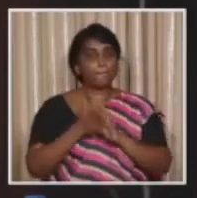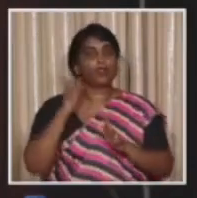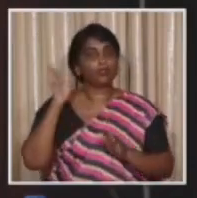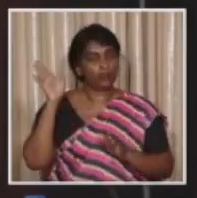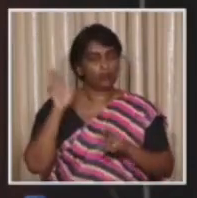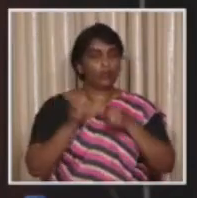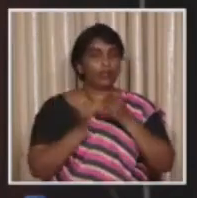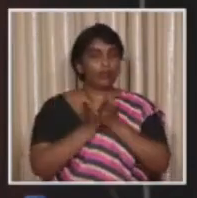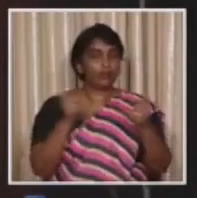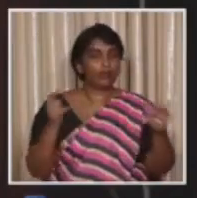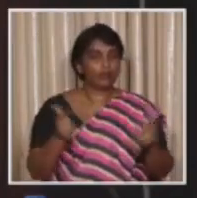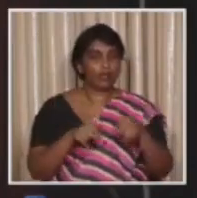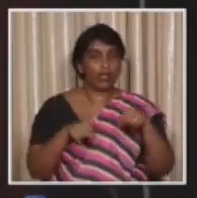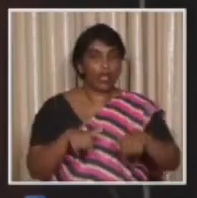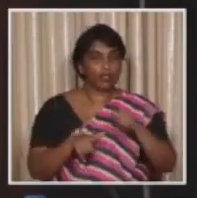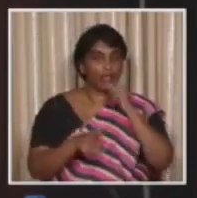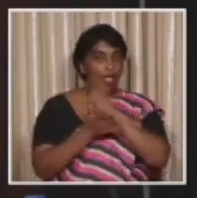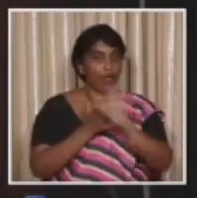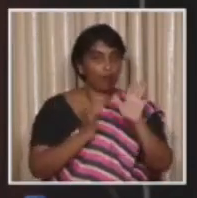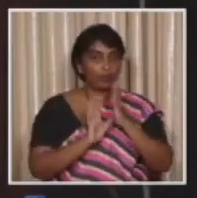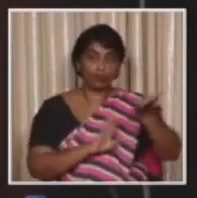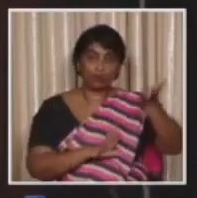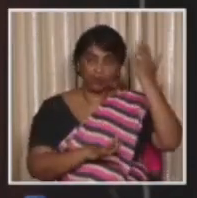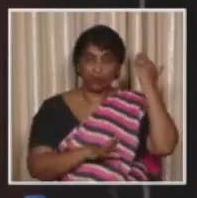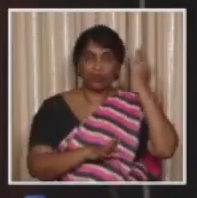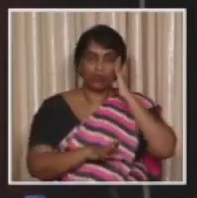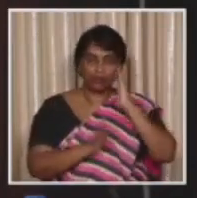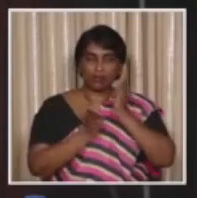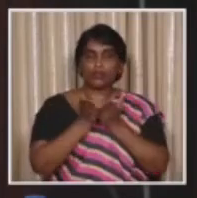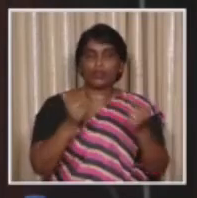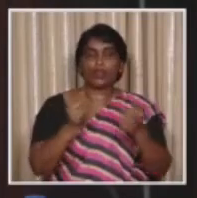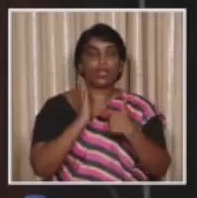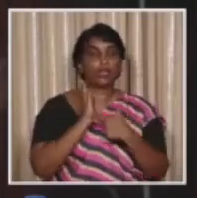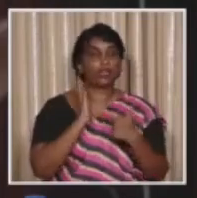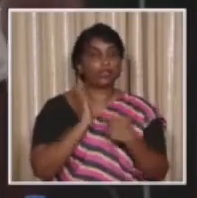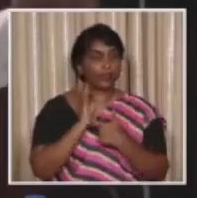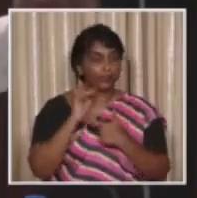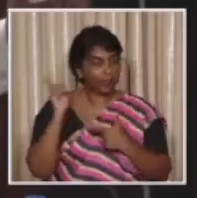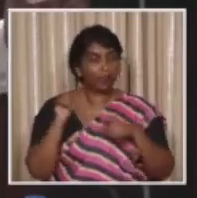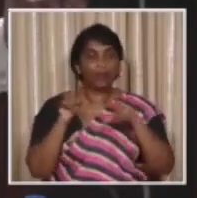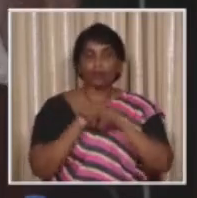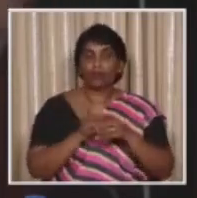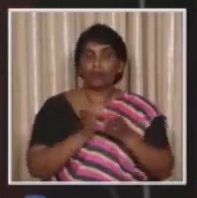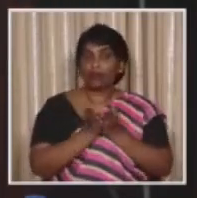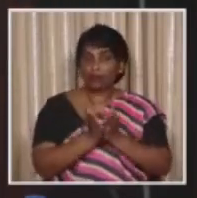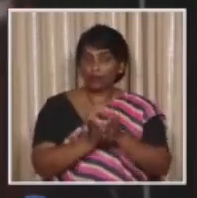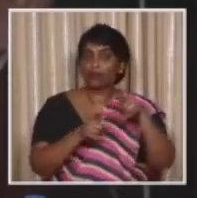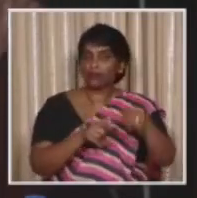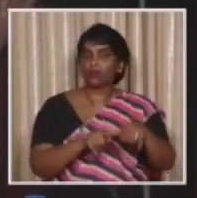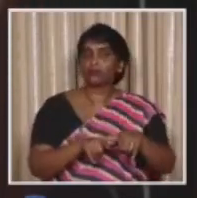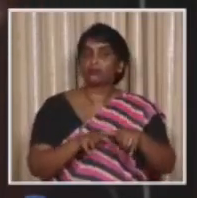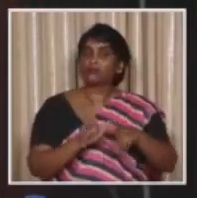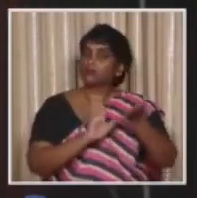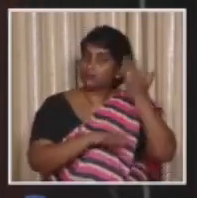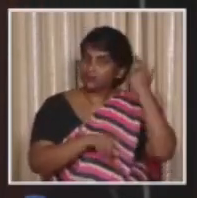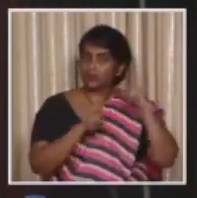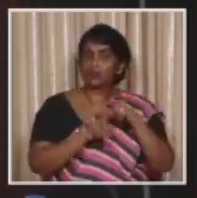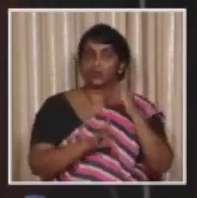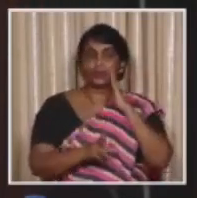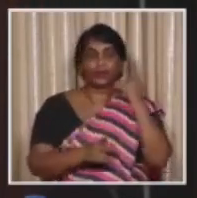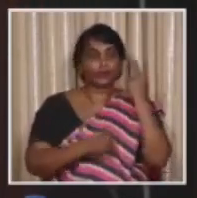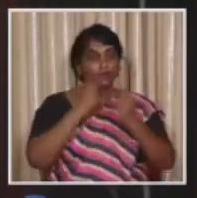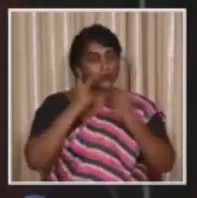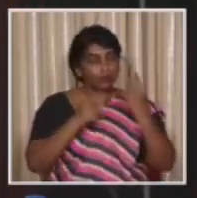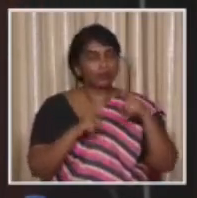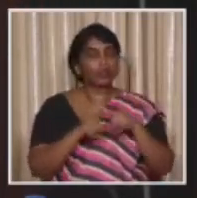තියෙන වරායන් තුල අද දින හම්බන්තොට වරාය නේ එදා තිබෙන සාභාවික වරාය ත්‍රිකුණාමලයේ ගෝකන්න වරාය මේ වරාය පද්ධතිය තුළ එදා ඉඳලම සංචාරක ශ්‍රේෂ්ඨයේ